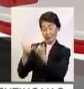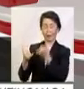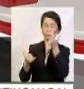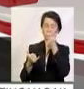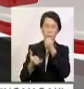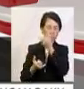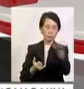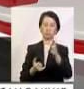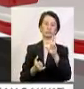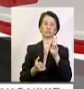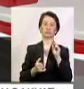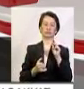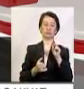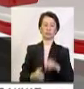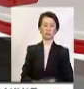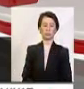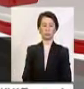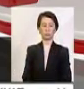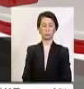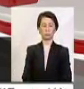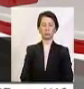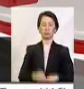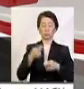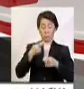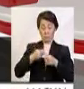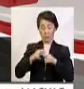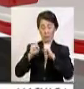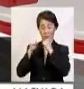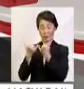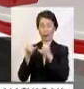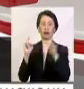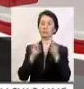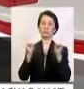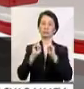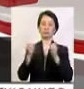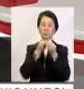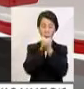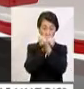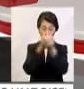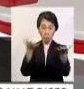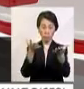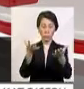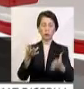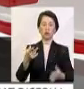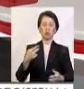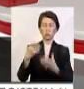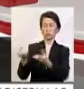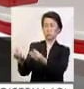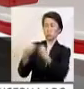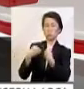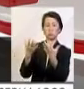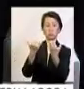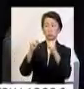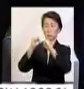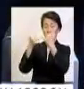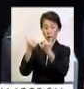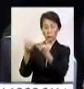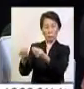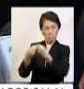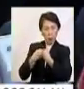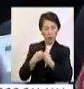berkenaan. Sorry, I cannot name the company. But we were offered 100